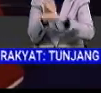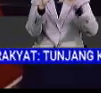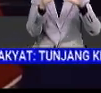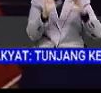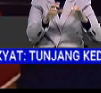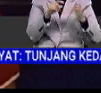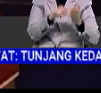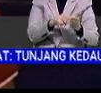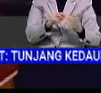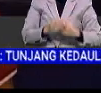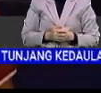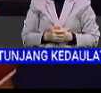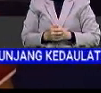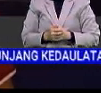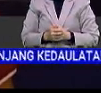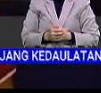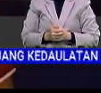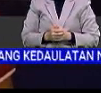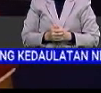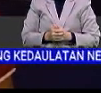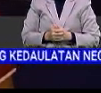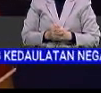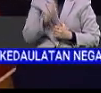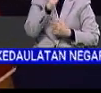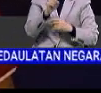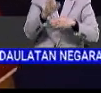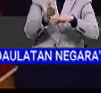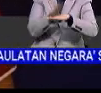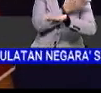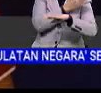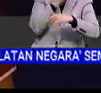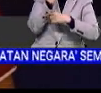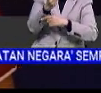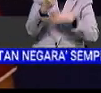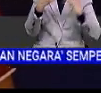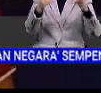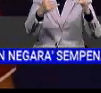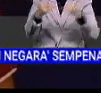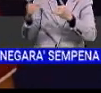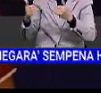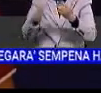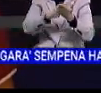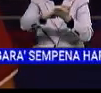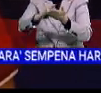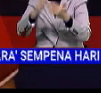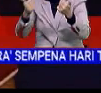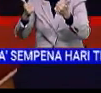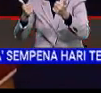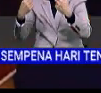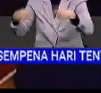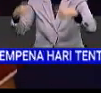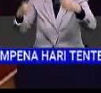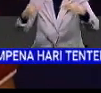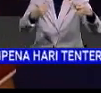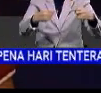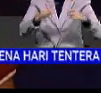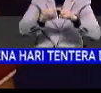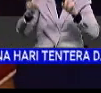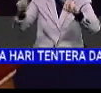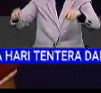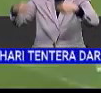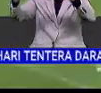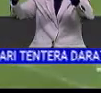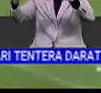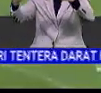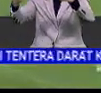It's just that like what I said earlier, the build up was beautiful, nice, and then just the final